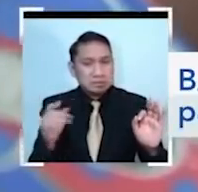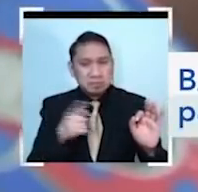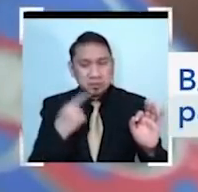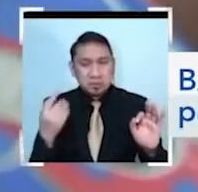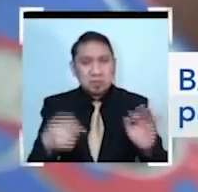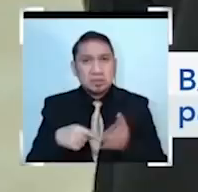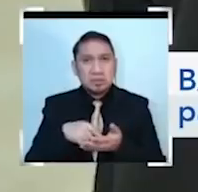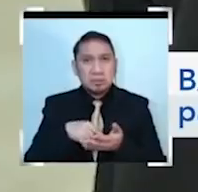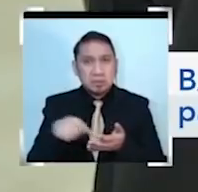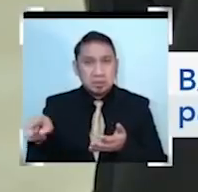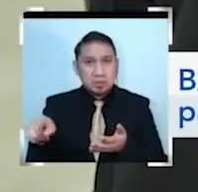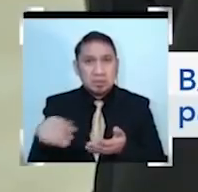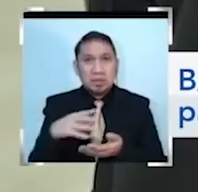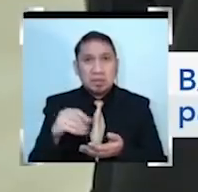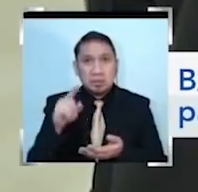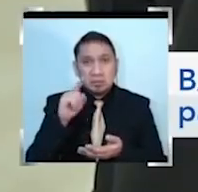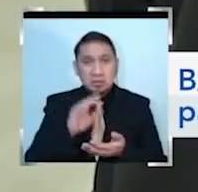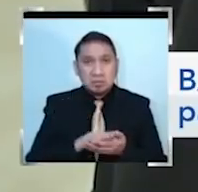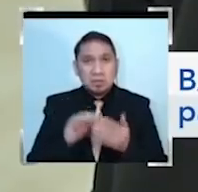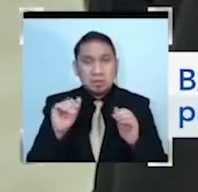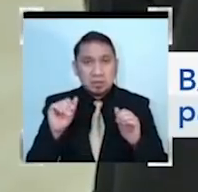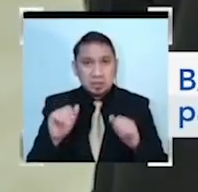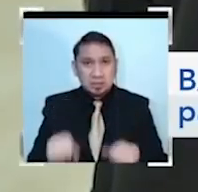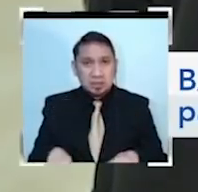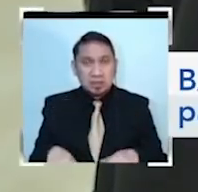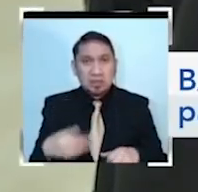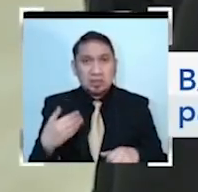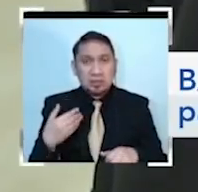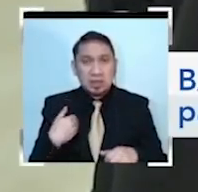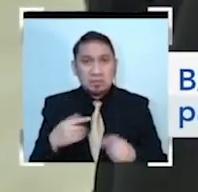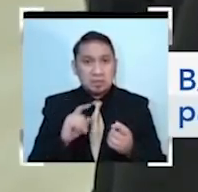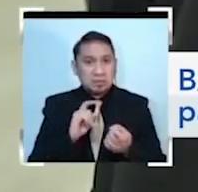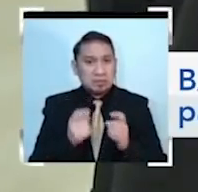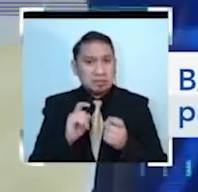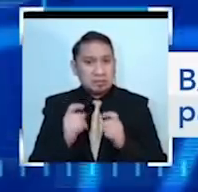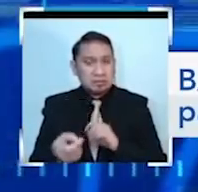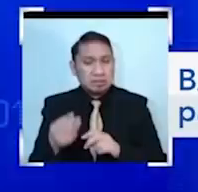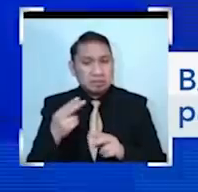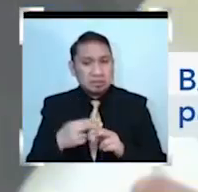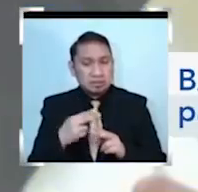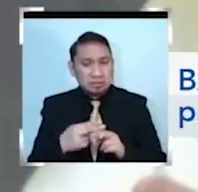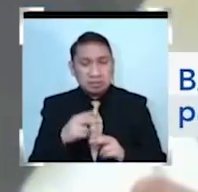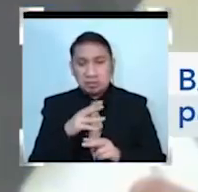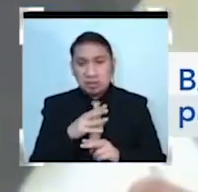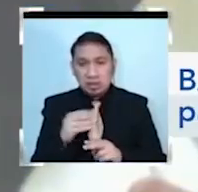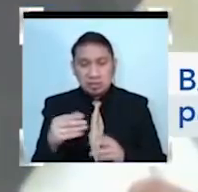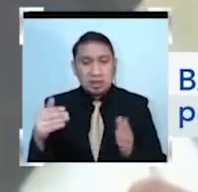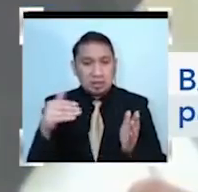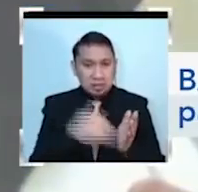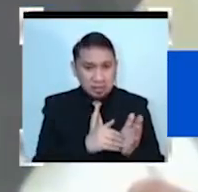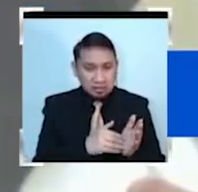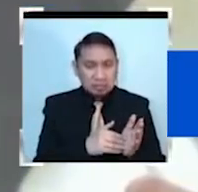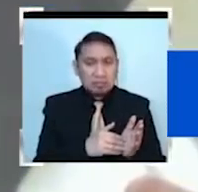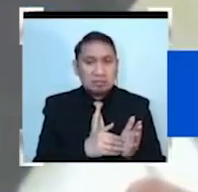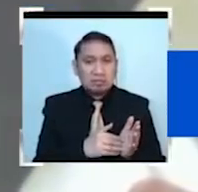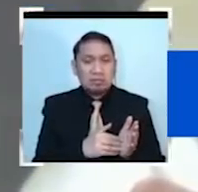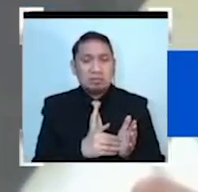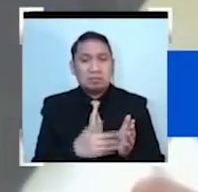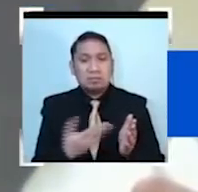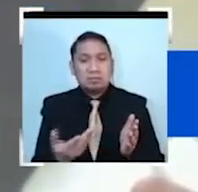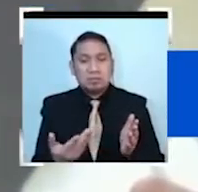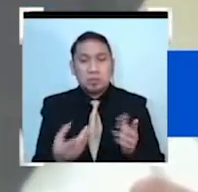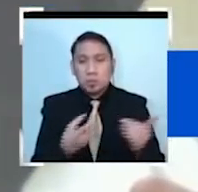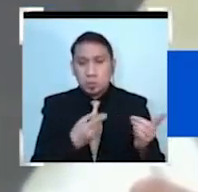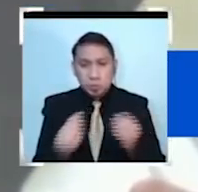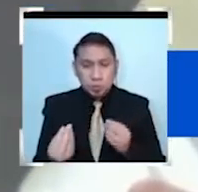at pinaniniwala ang nakakapagkubli lang sa ibang pangalan at nakapanglolokong muli. Under the Cybercrime Prevention Act Law